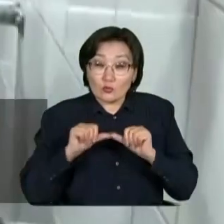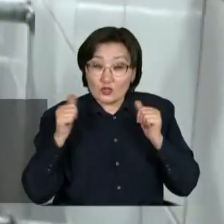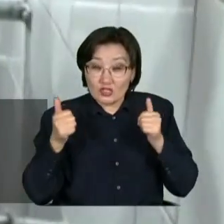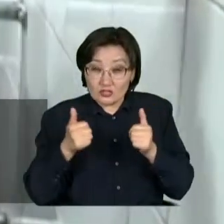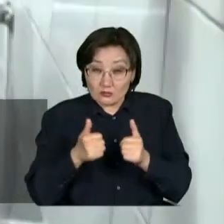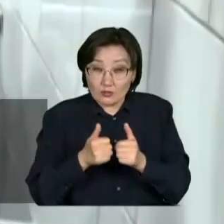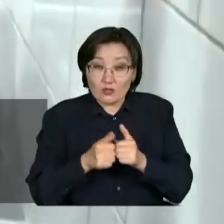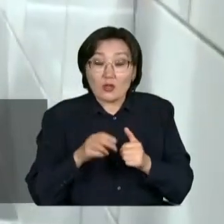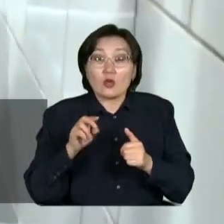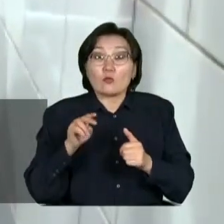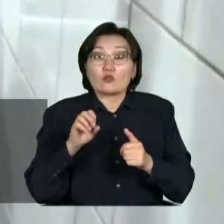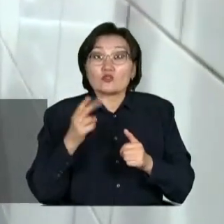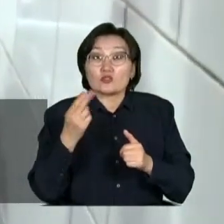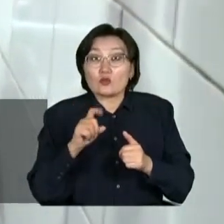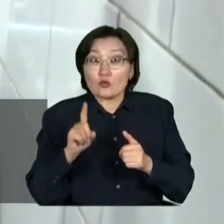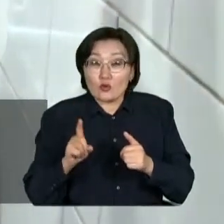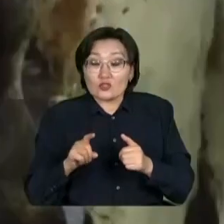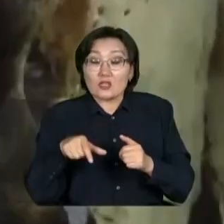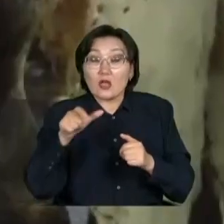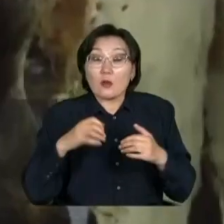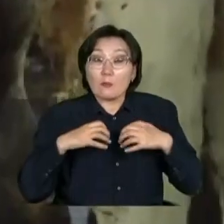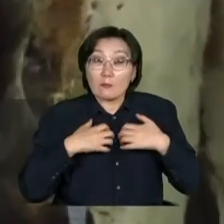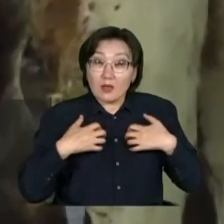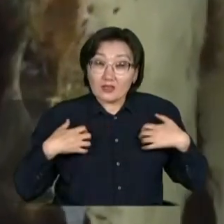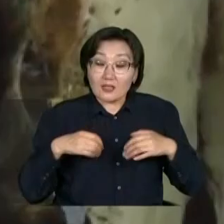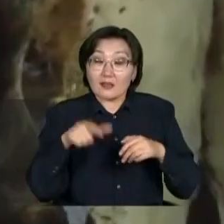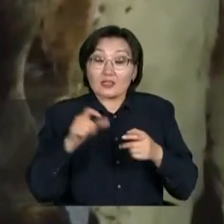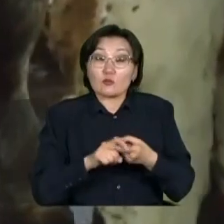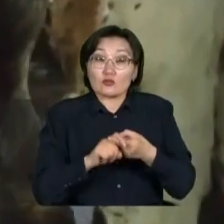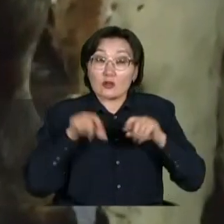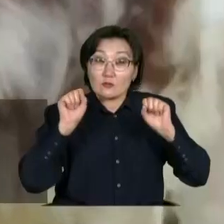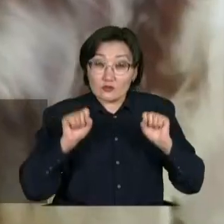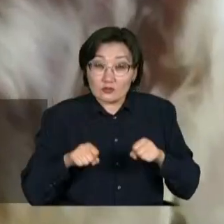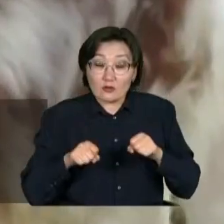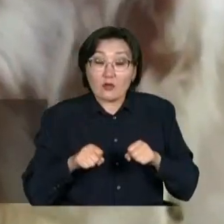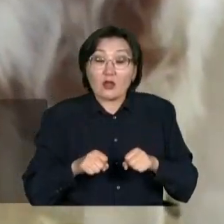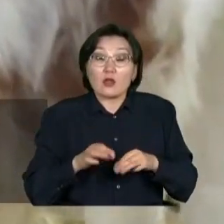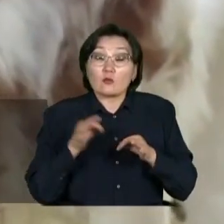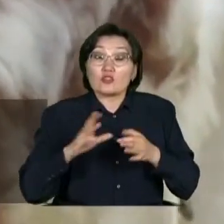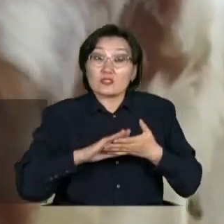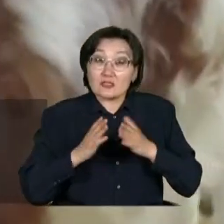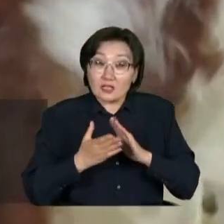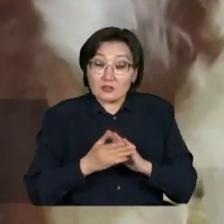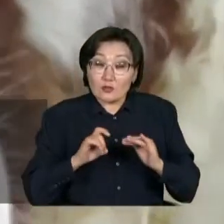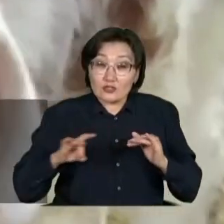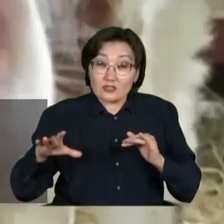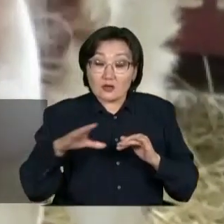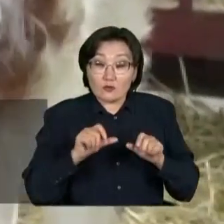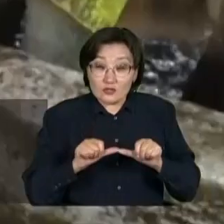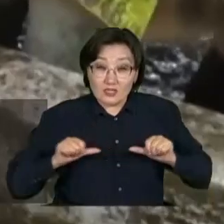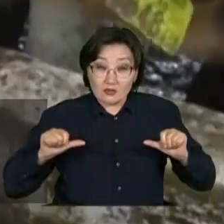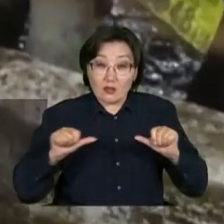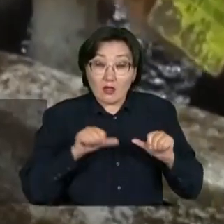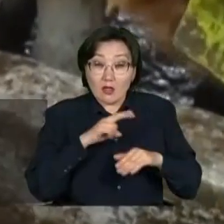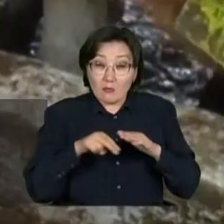Айта кетейік, бруцеллез малдан адамға да жұғуы мүмкін. Ветеринария басқармасының мамандары облыстағы жағдайды республикалық комиссия